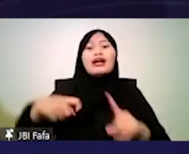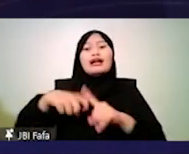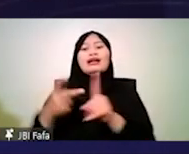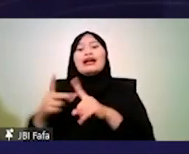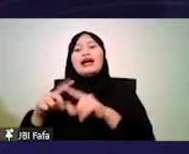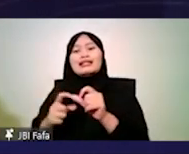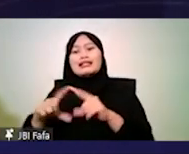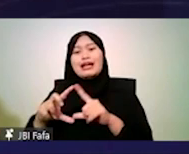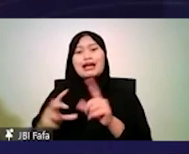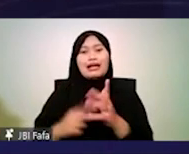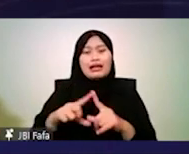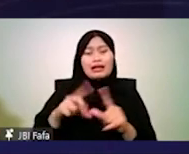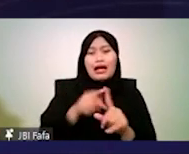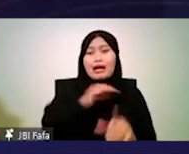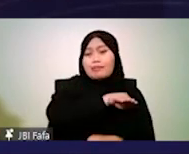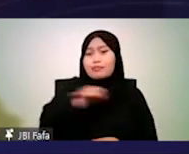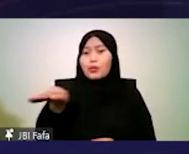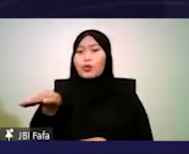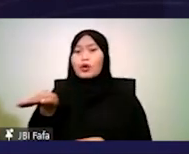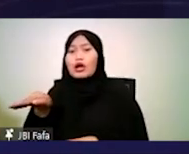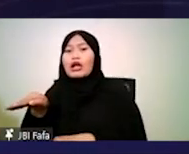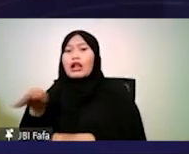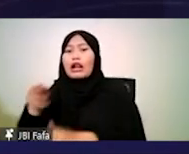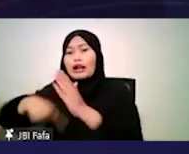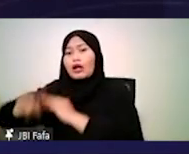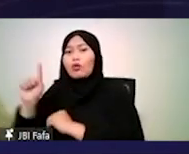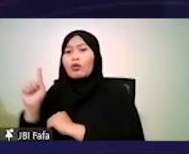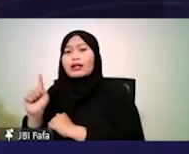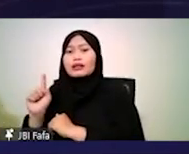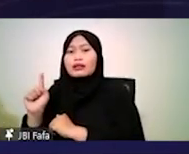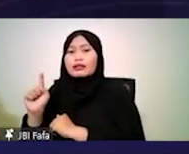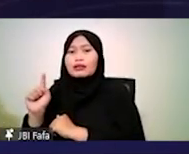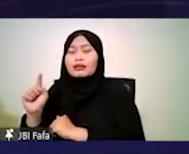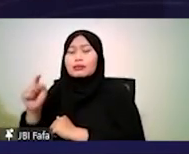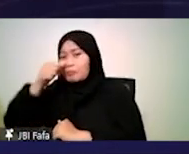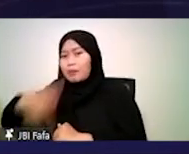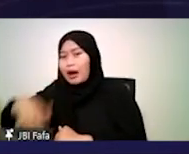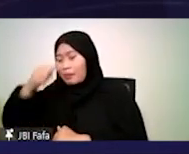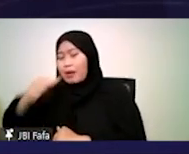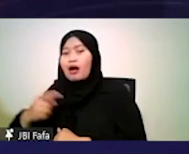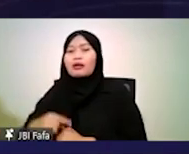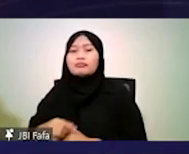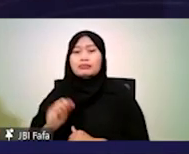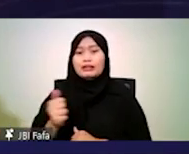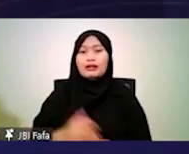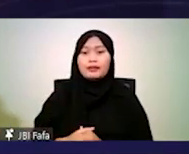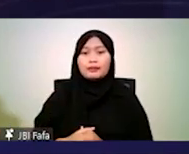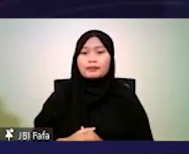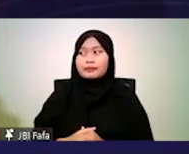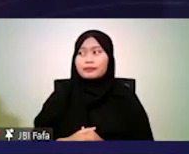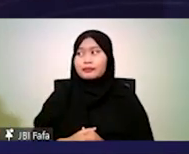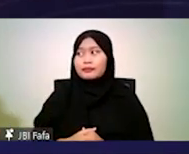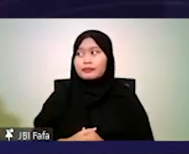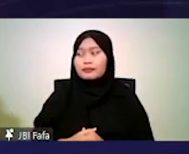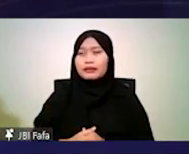langsung terdistribusi secara adil Edi ke masing-masing Pak dan oleh karena itu kita akan memilih